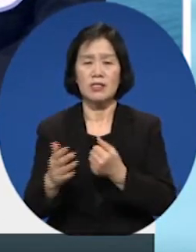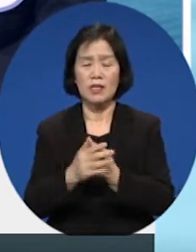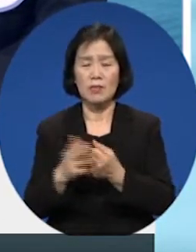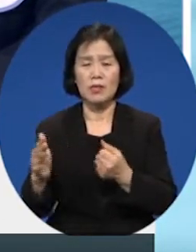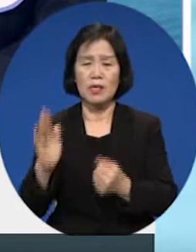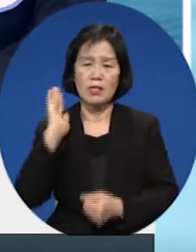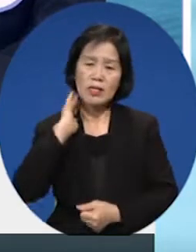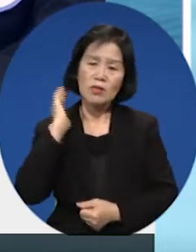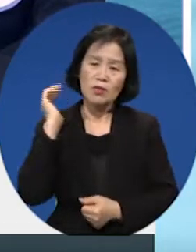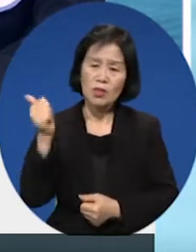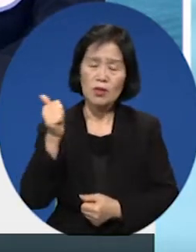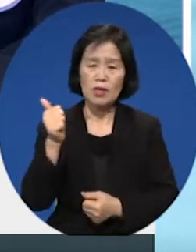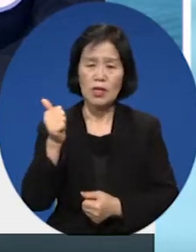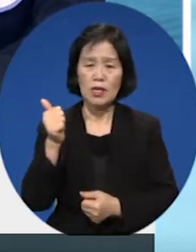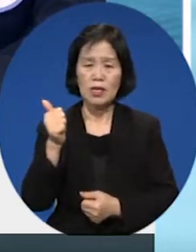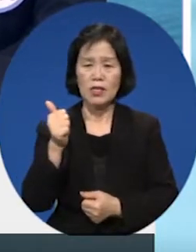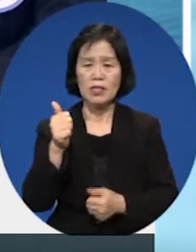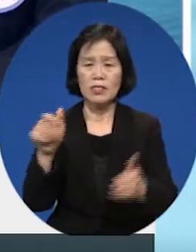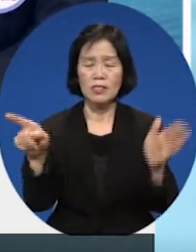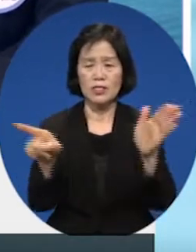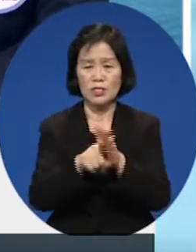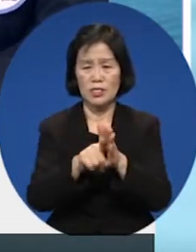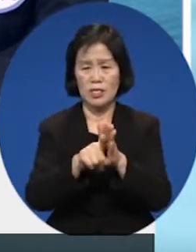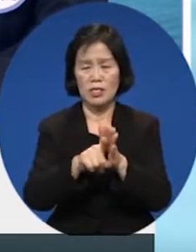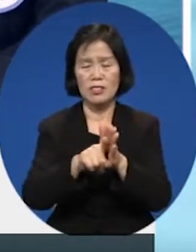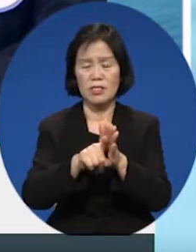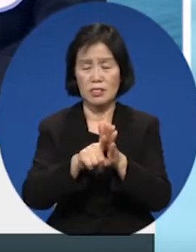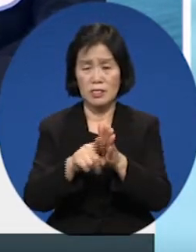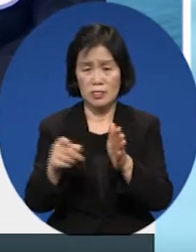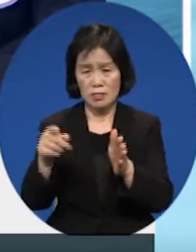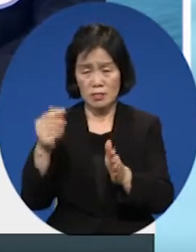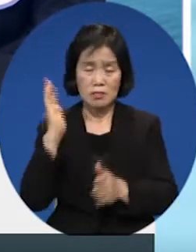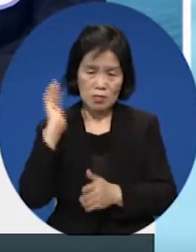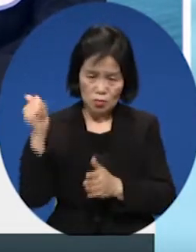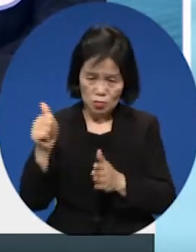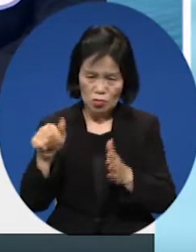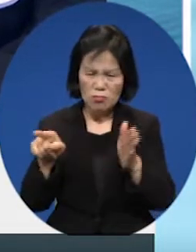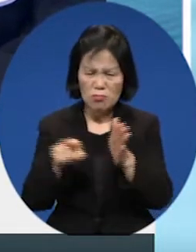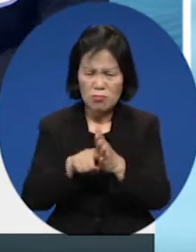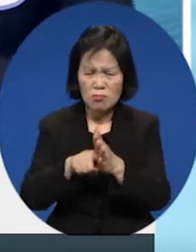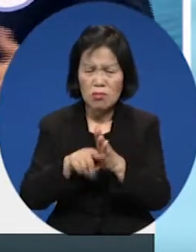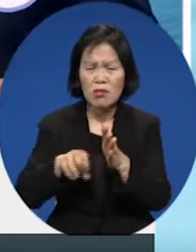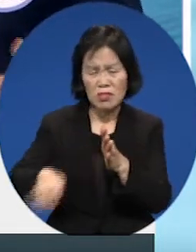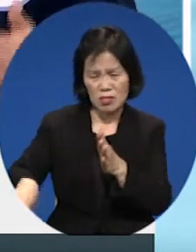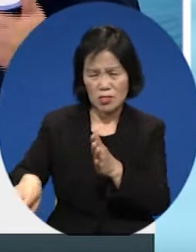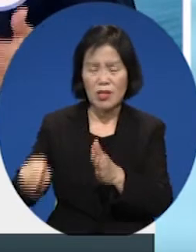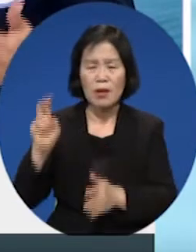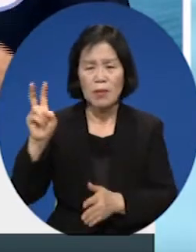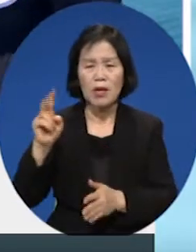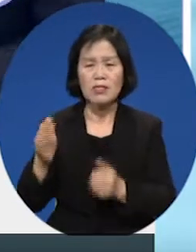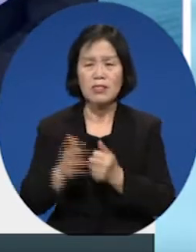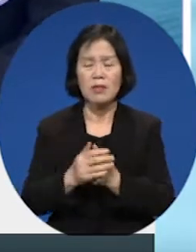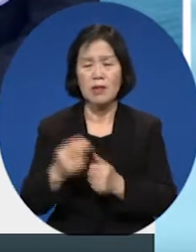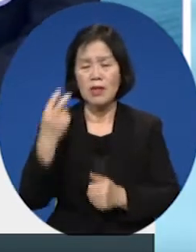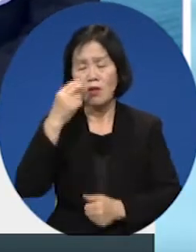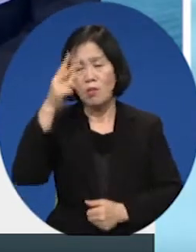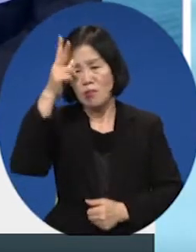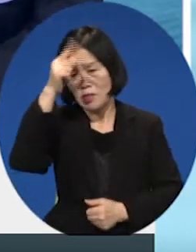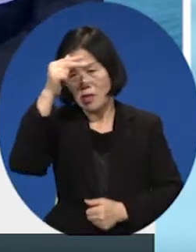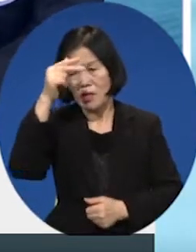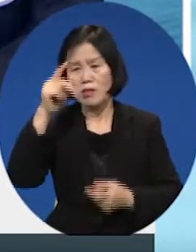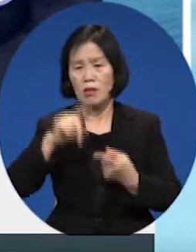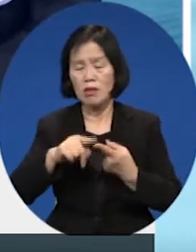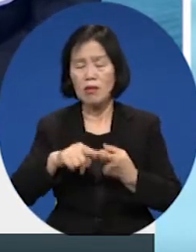대통령께 신뢰를 잃어 따라 는 생각도 가졌을 것이고요 결국에는 검찰의 자기 친정 이잖아요 나이